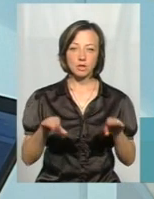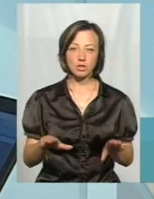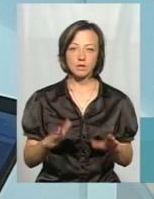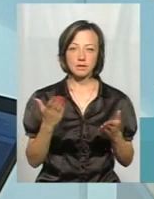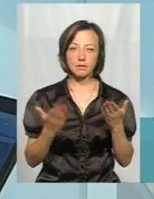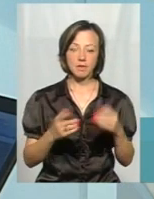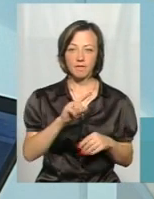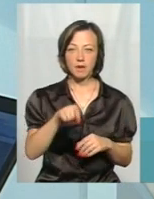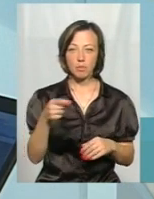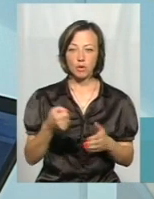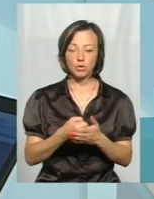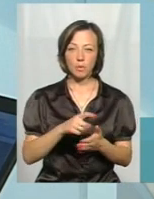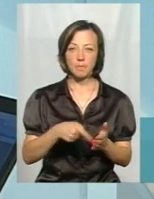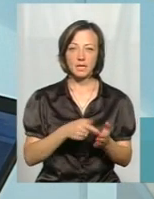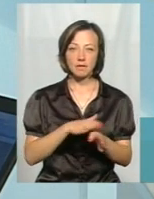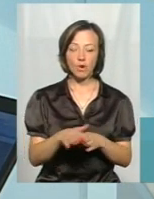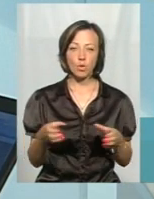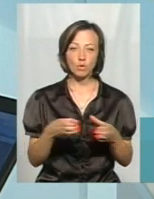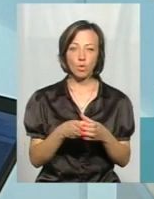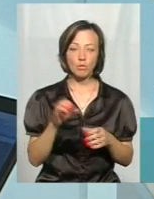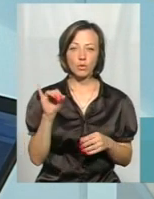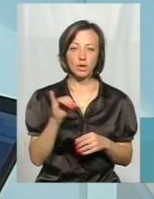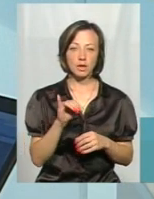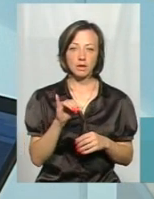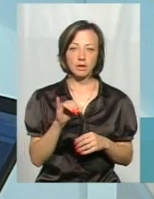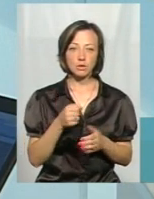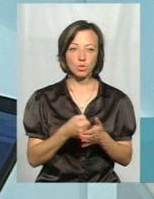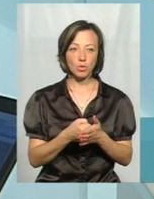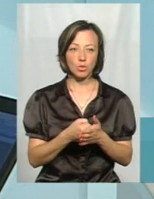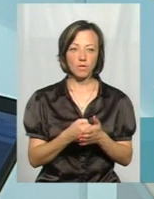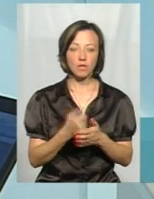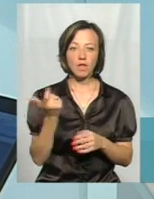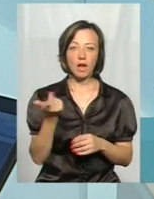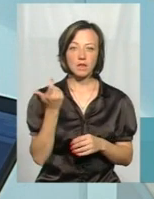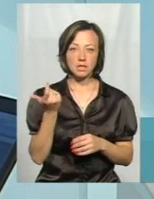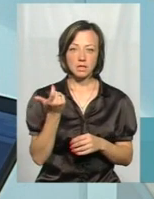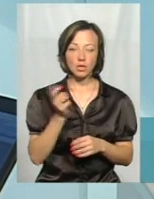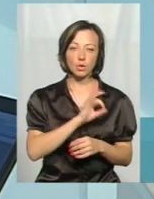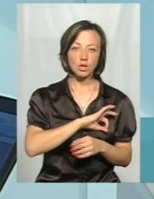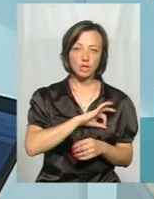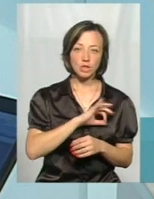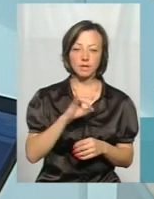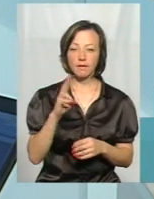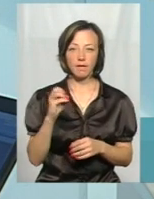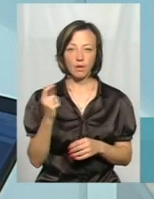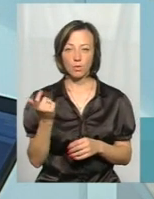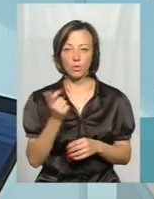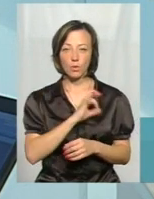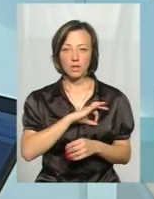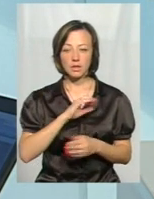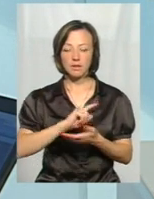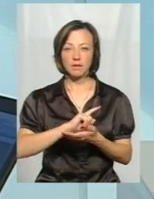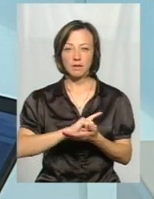будуть, напевно, вимоги і до міськвиконкому, і до власників і юридичних, і неюридичних,